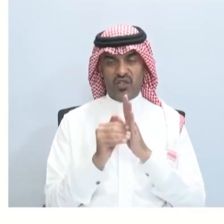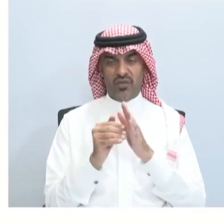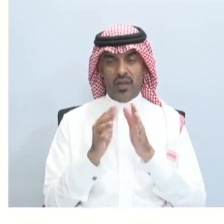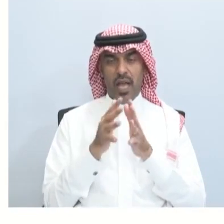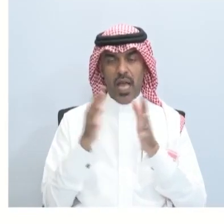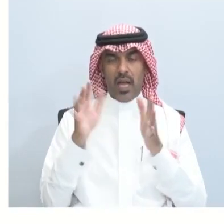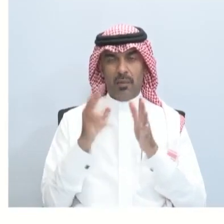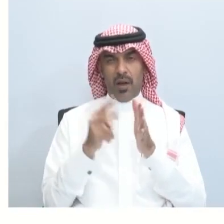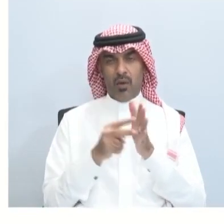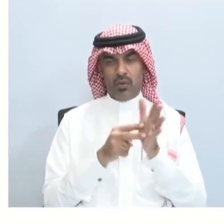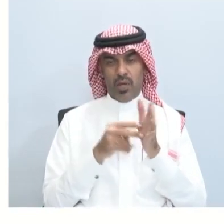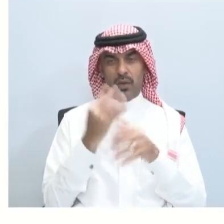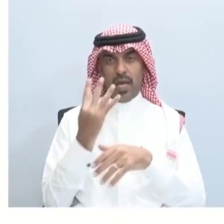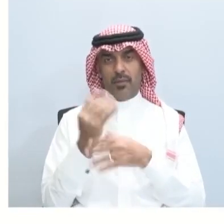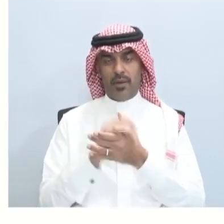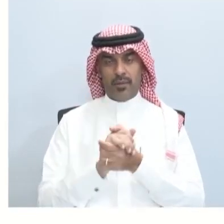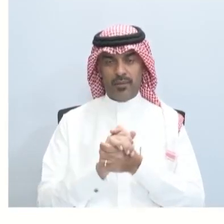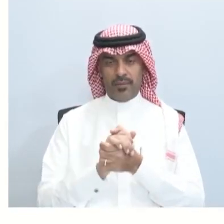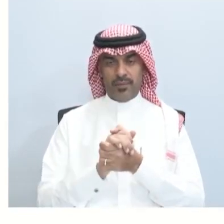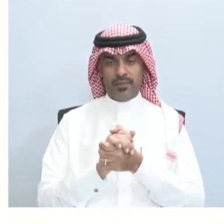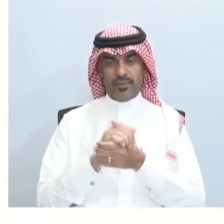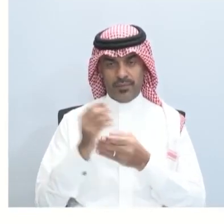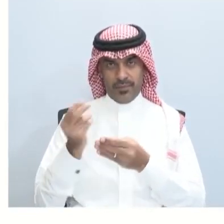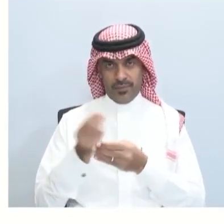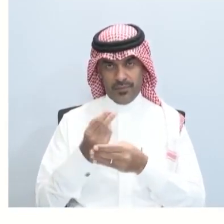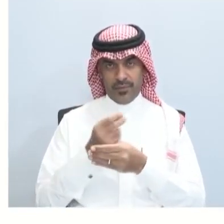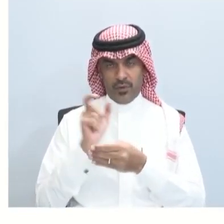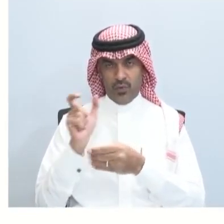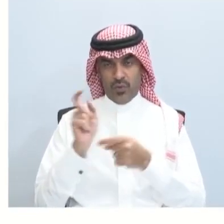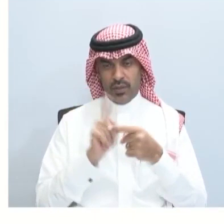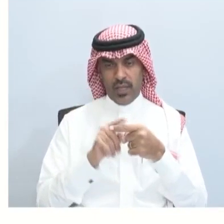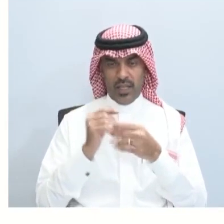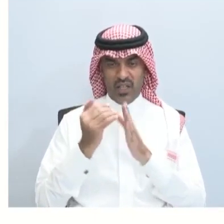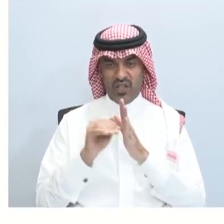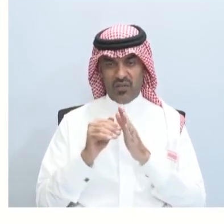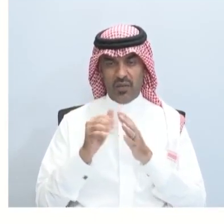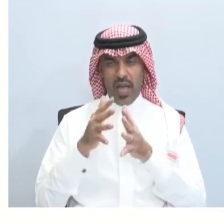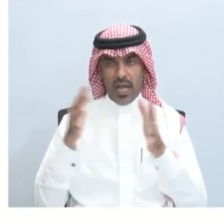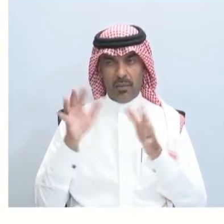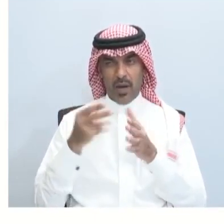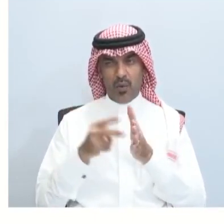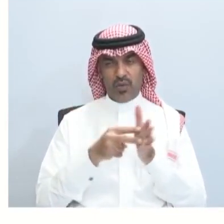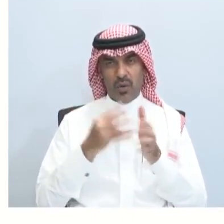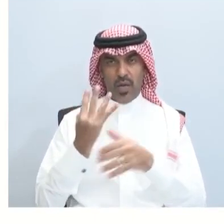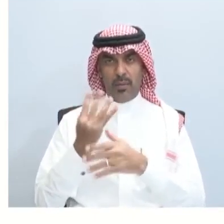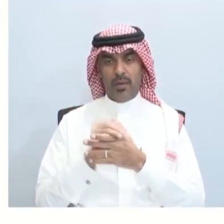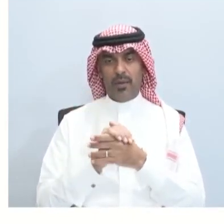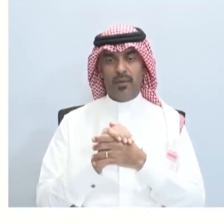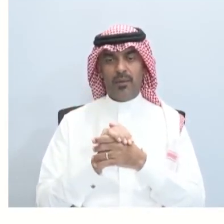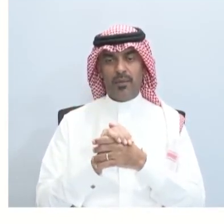اكبر من او تساوي اربعه نكتب المتباينه ن + نصف اكبر من او تساوي اربعه